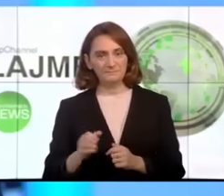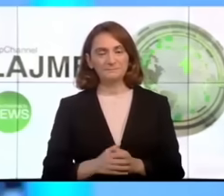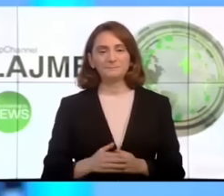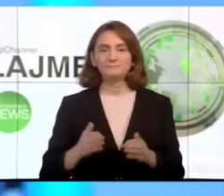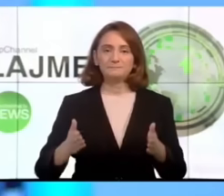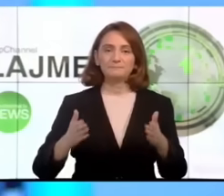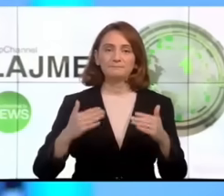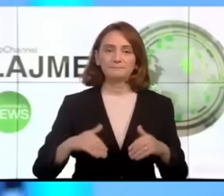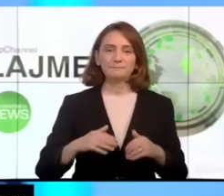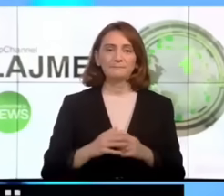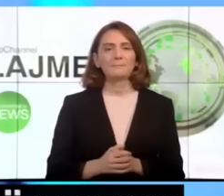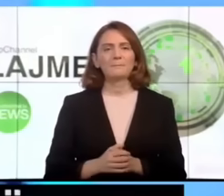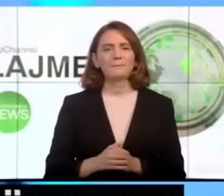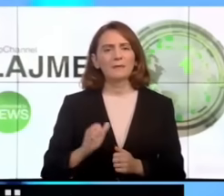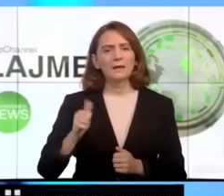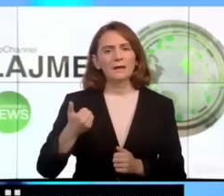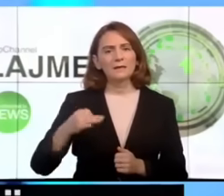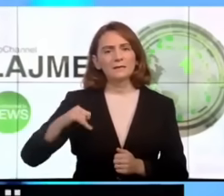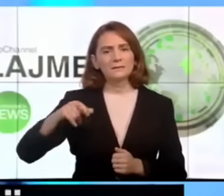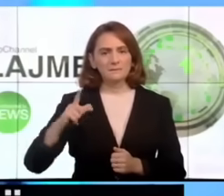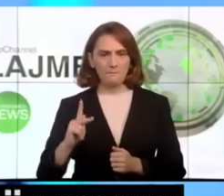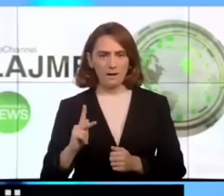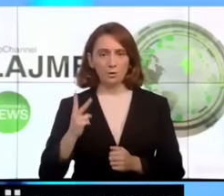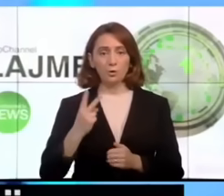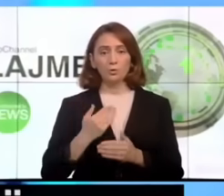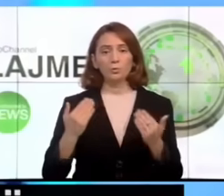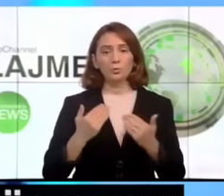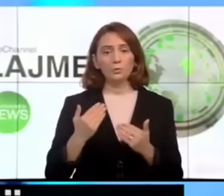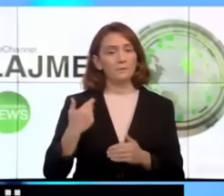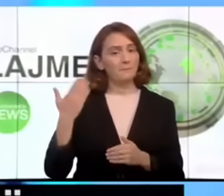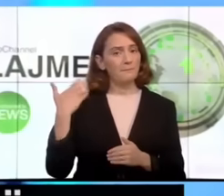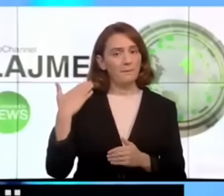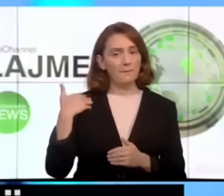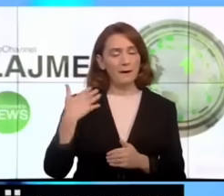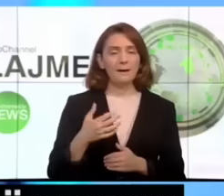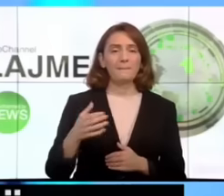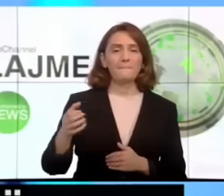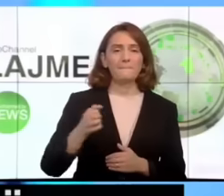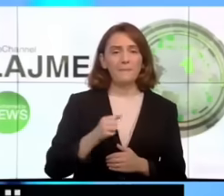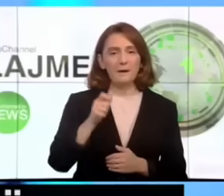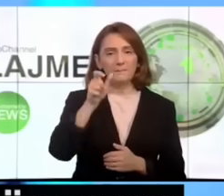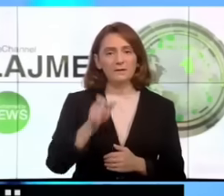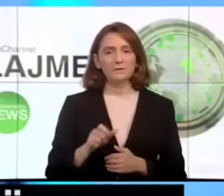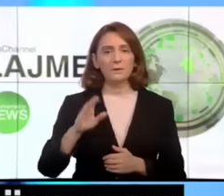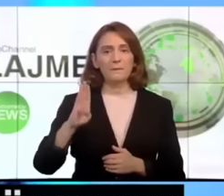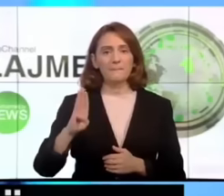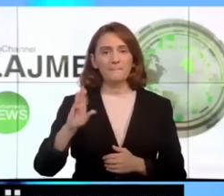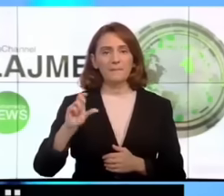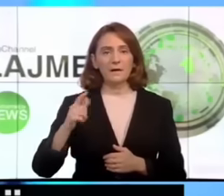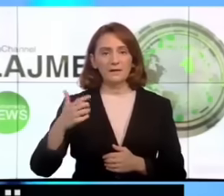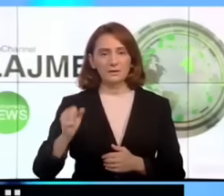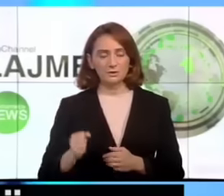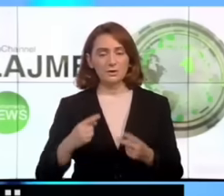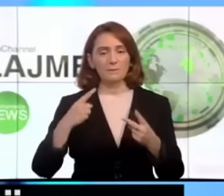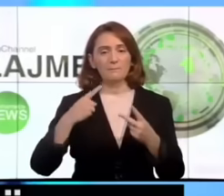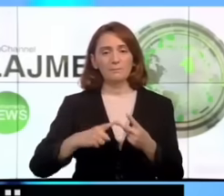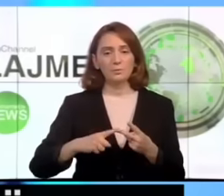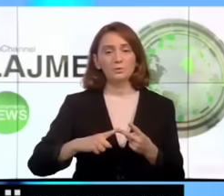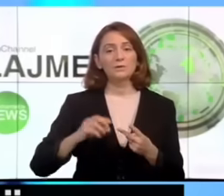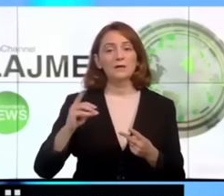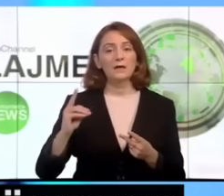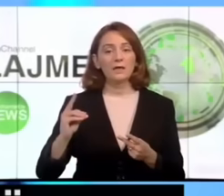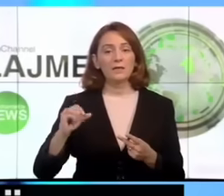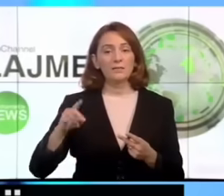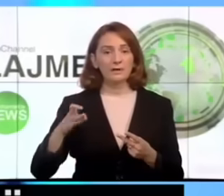Dy ditë pasi SPAK-u i komunikoi akuzat Sali Berishës dhe dhëndrit të tij Amar Bollmatezi, ata kërkuan lirimin nga arresti në